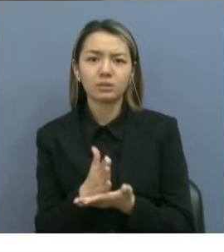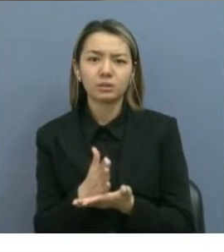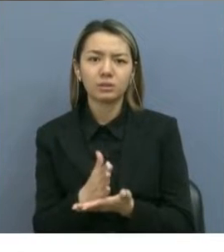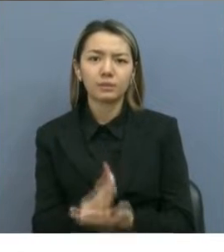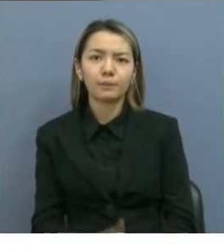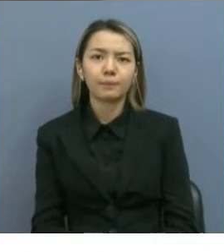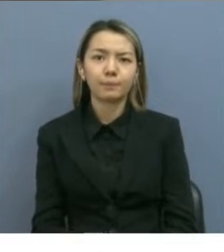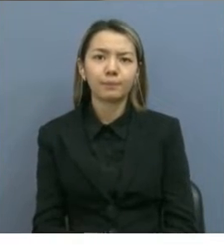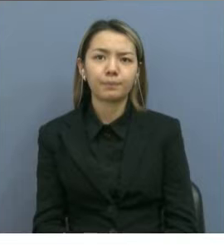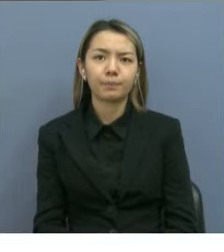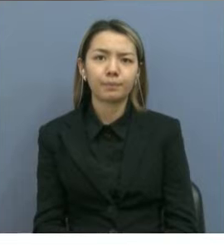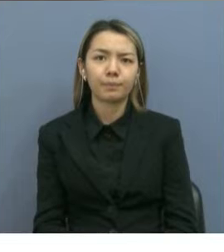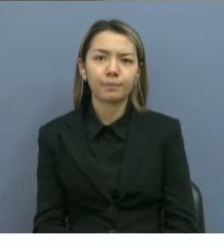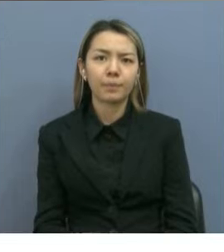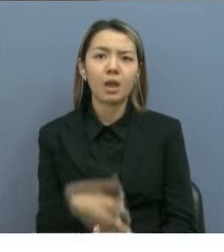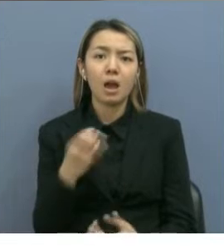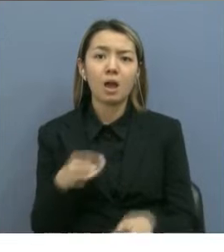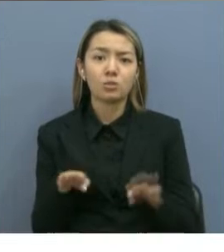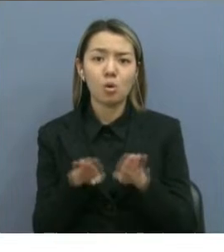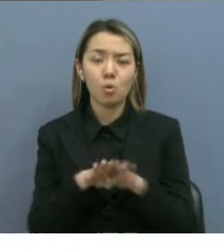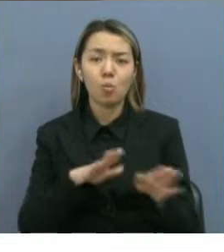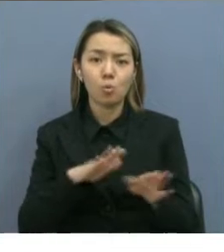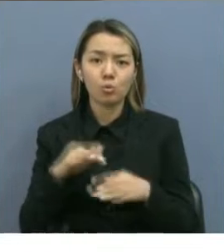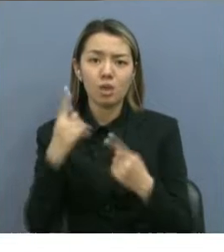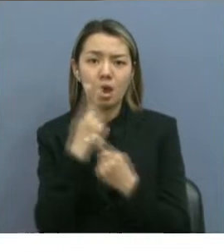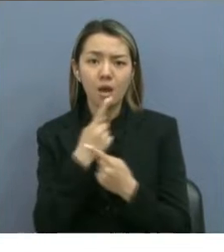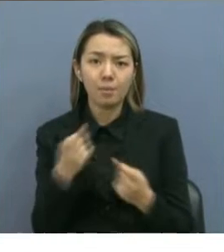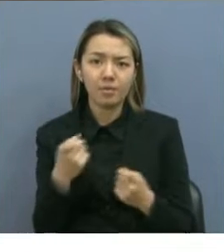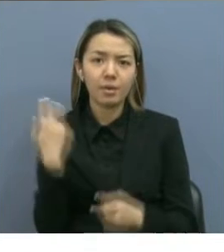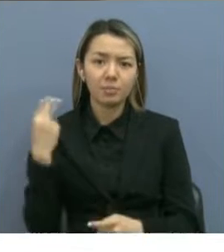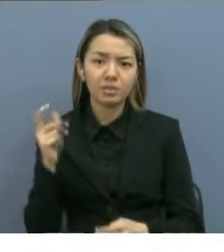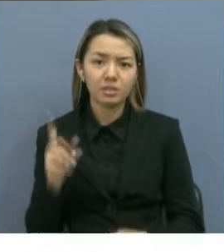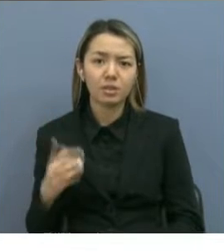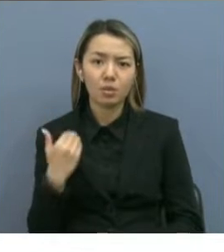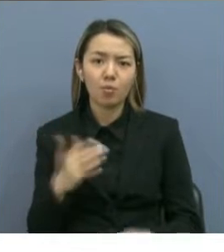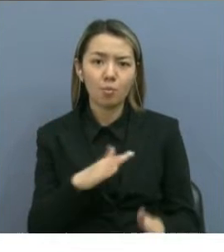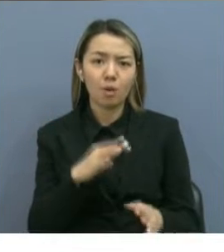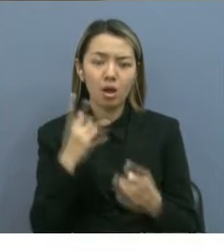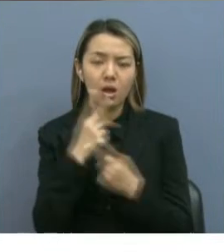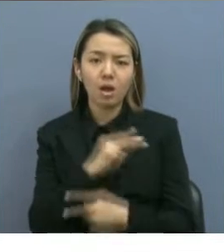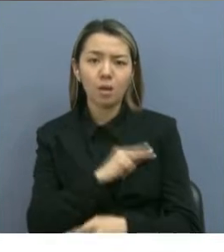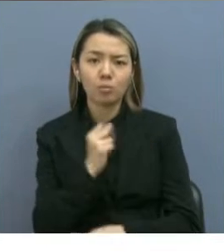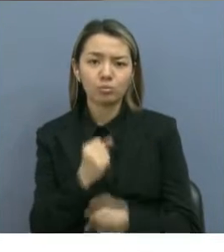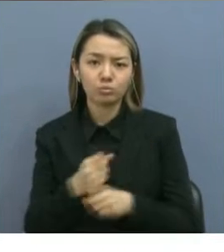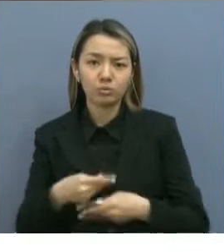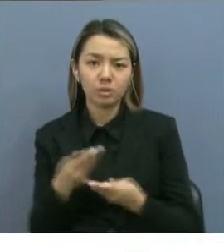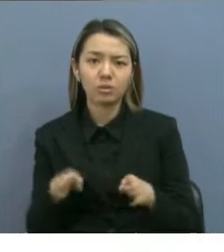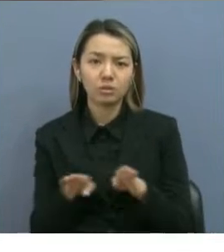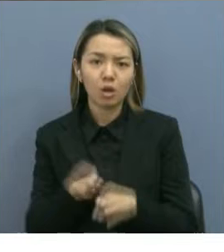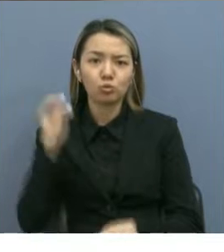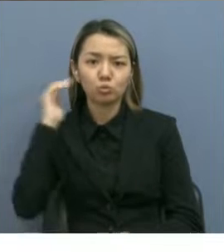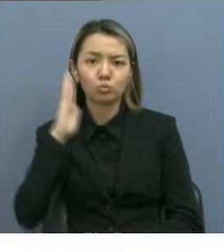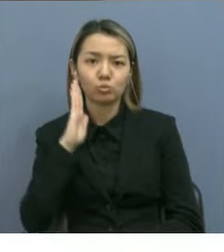іске жұмылмауы да ғажап емес. А мынандай жарлықтан кейін президенттің жарлығынан кейін жұмыс берушілер де осы жарлыққа бағынады